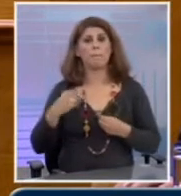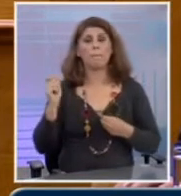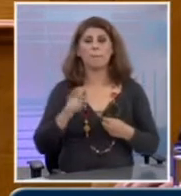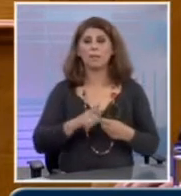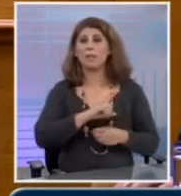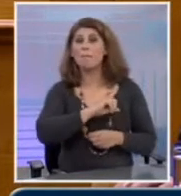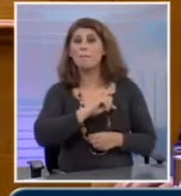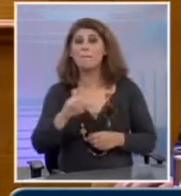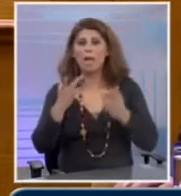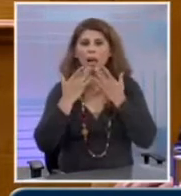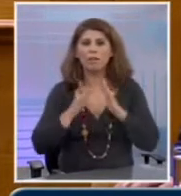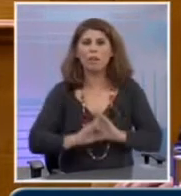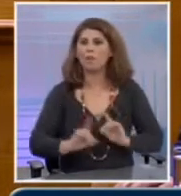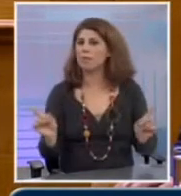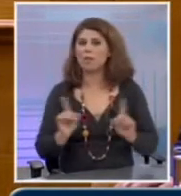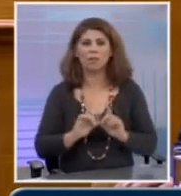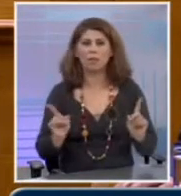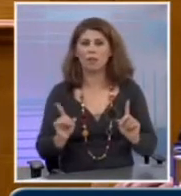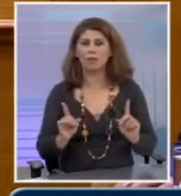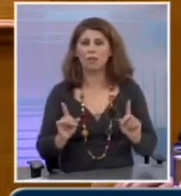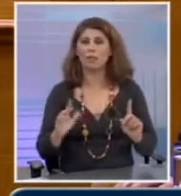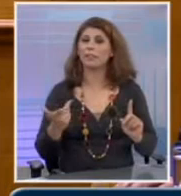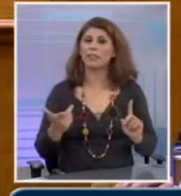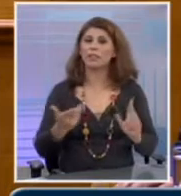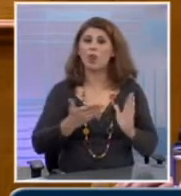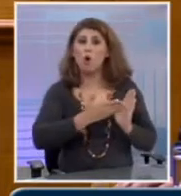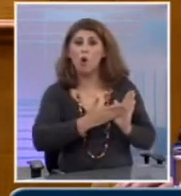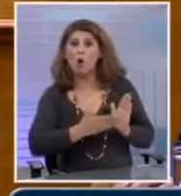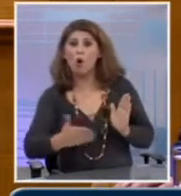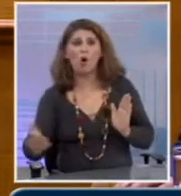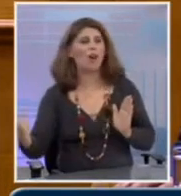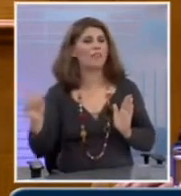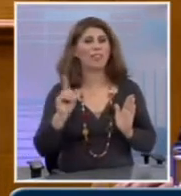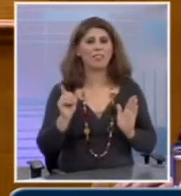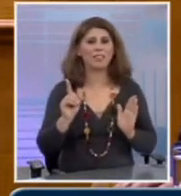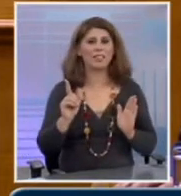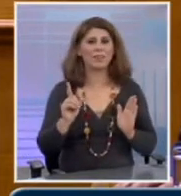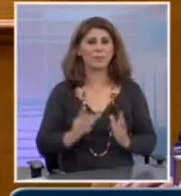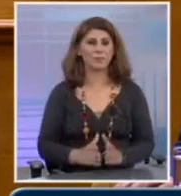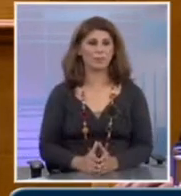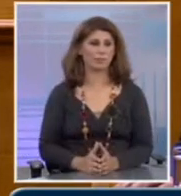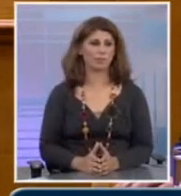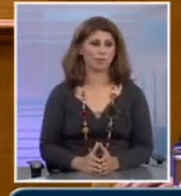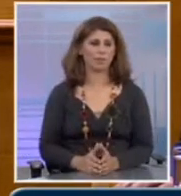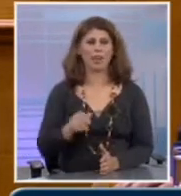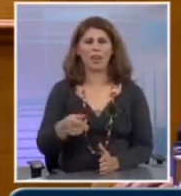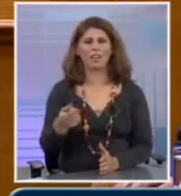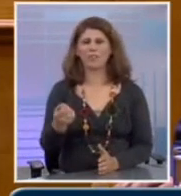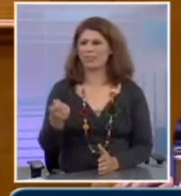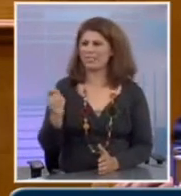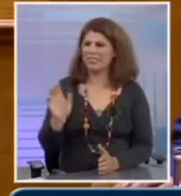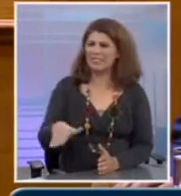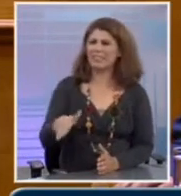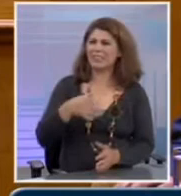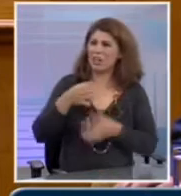«Μην φύγετε». Διότι όλα αυτά δεν αποτελούν αυτήν την φτηνή ερμηνεία